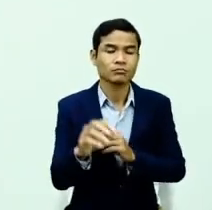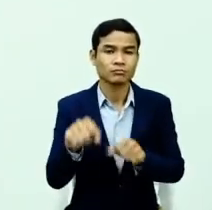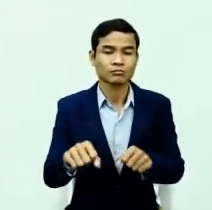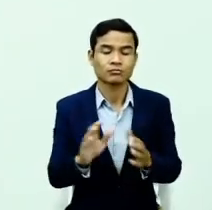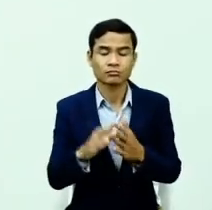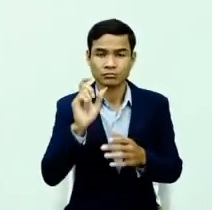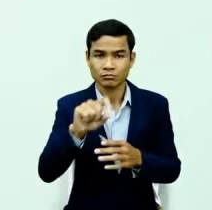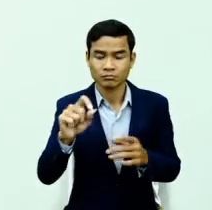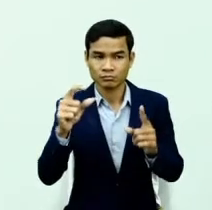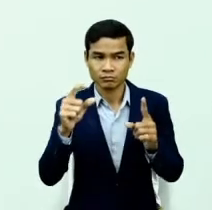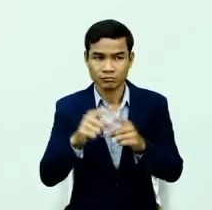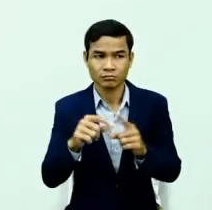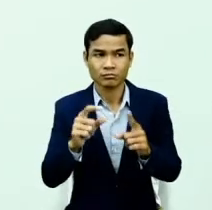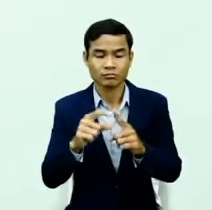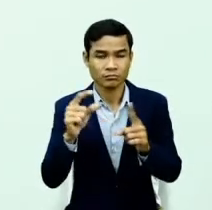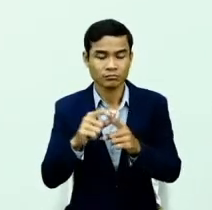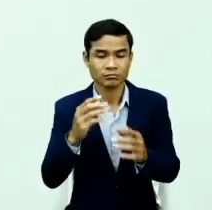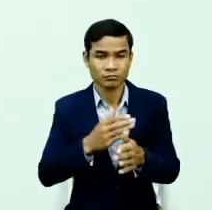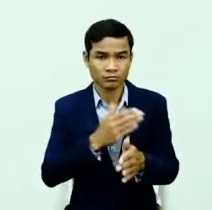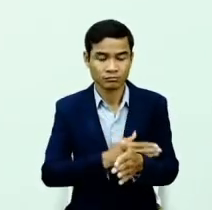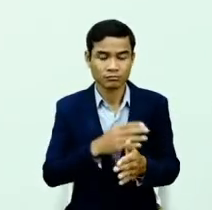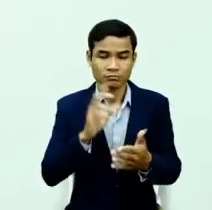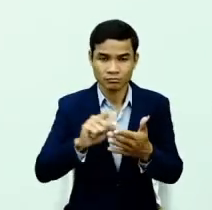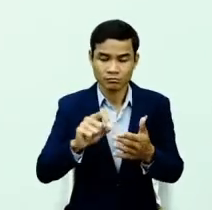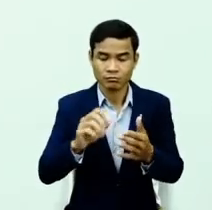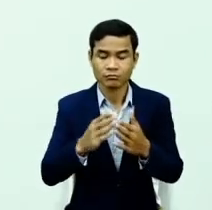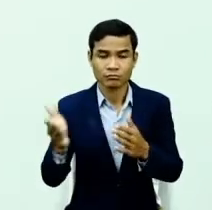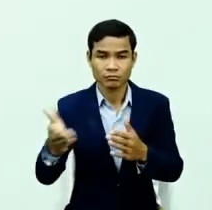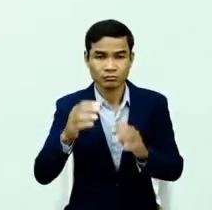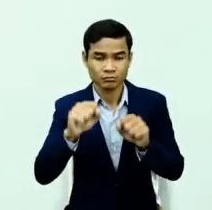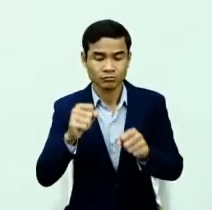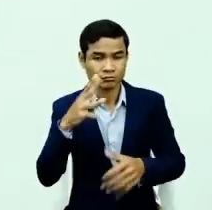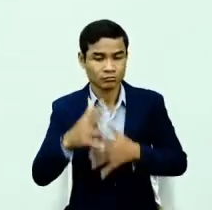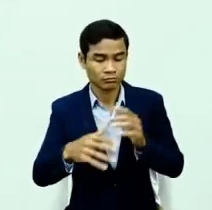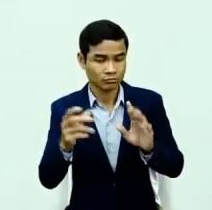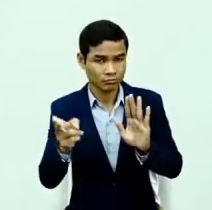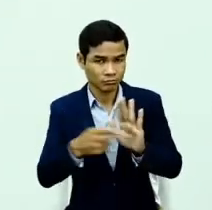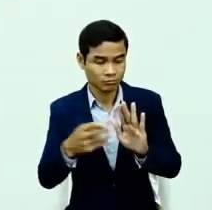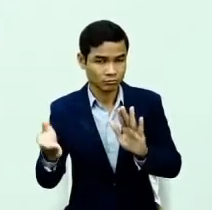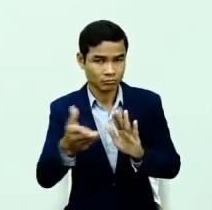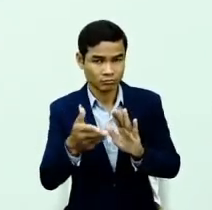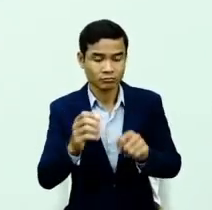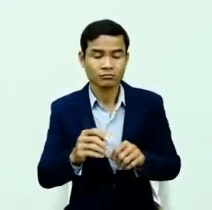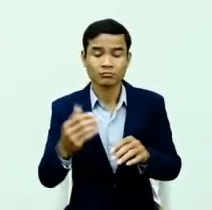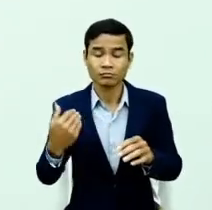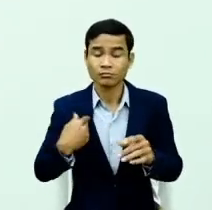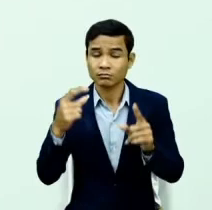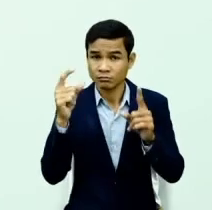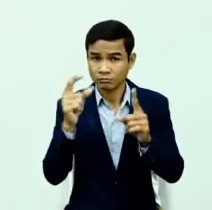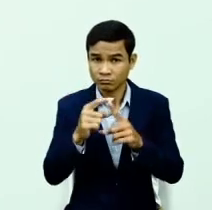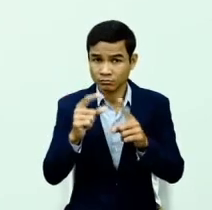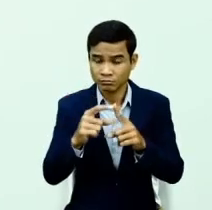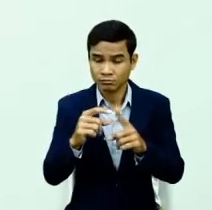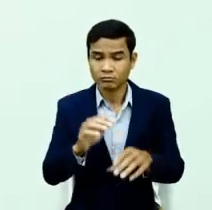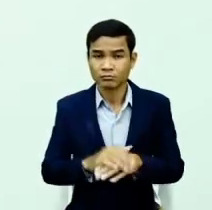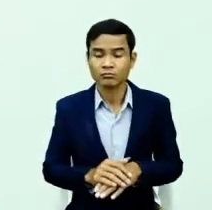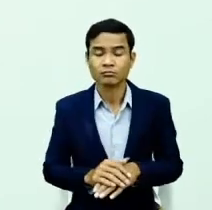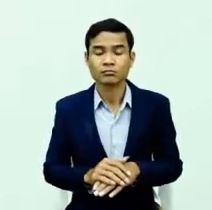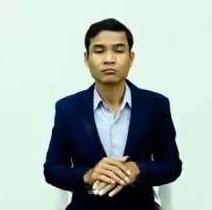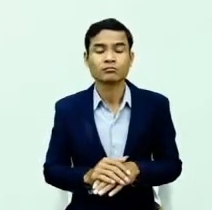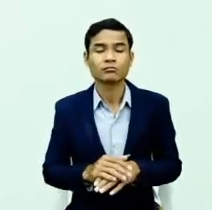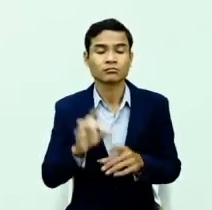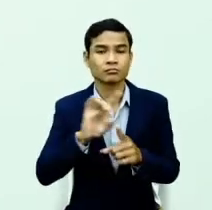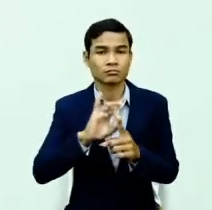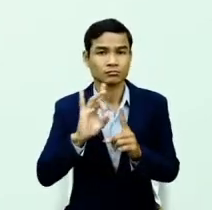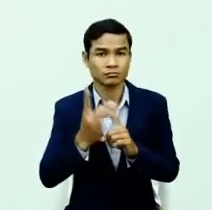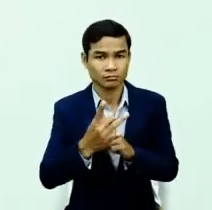tiết chả hai mươi nâng sợ xế dương nâng cất hại lửa lửa chiều mùi khía đại dương miến bịa rất